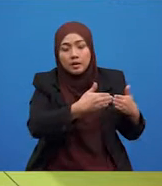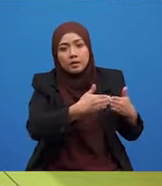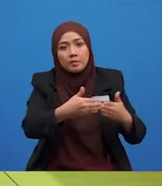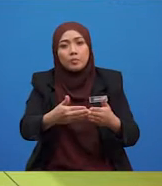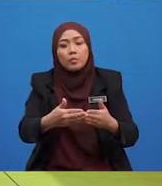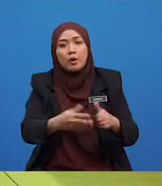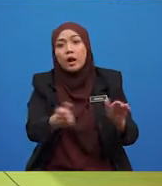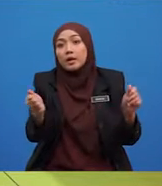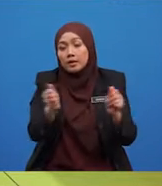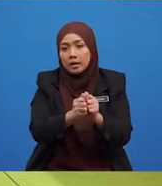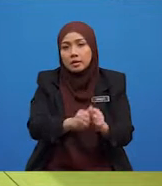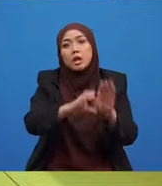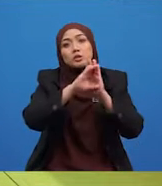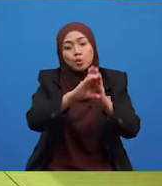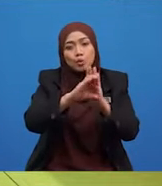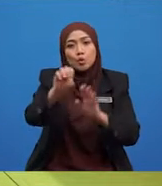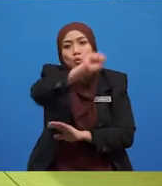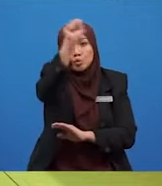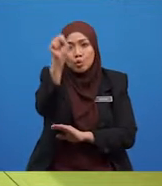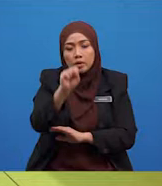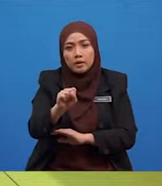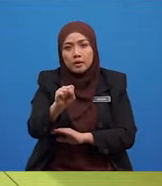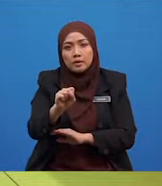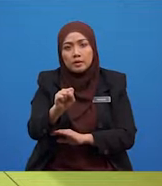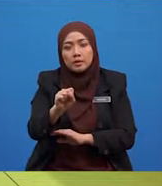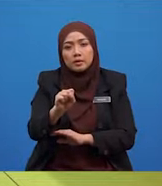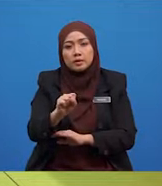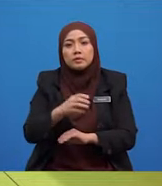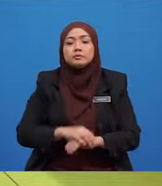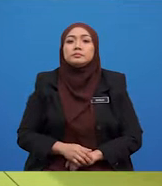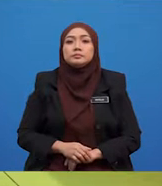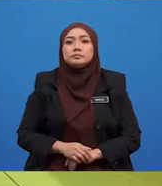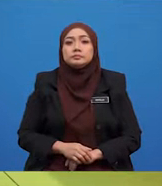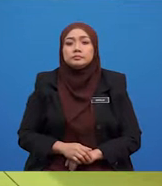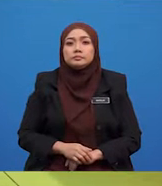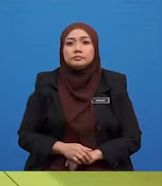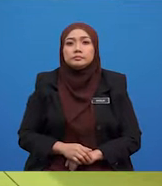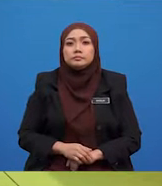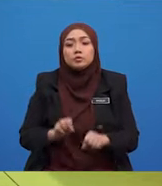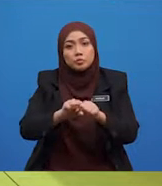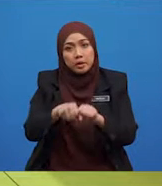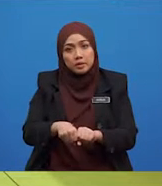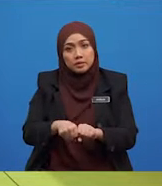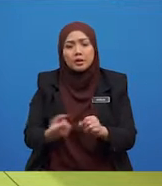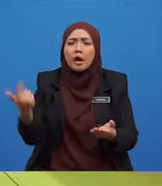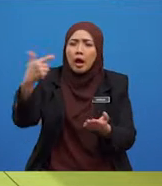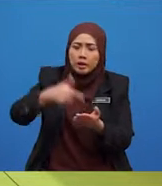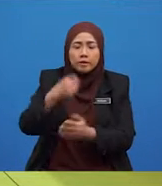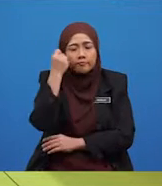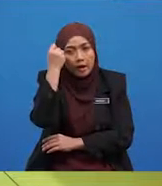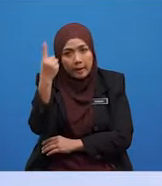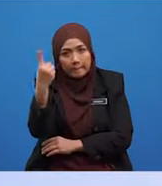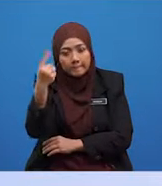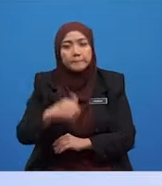soalan yang melibatkan perentas supaya anda lebih jelas dan faham.